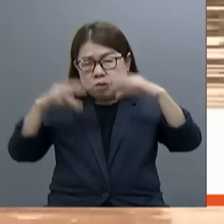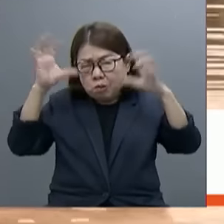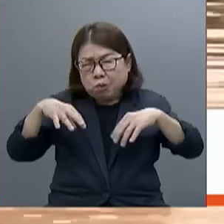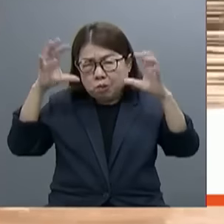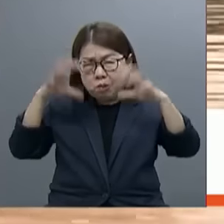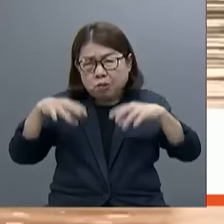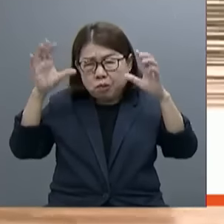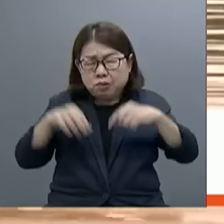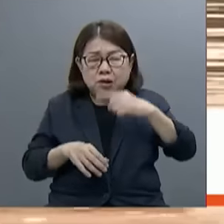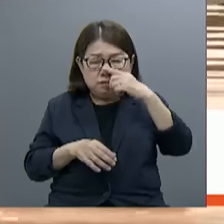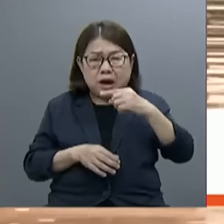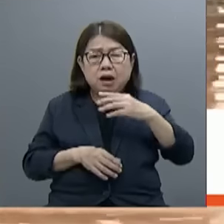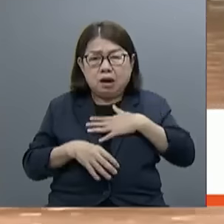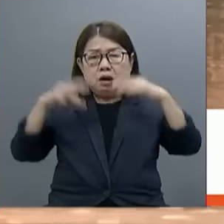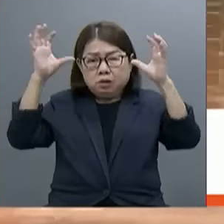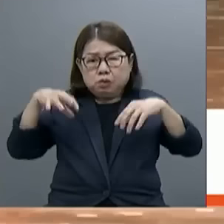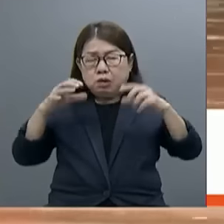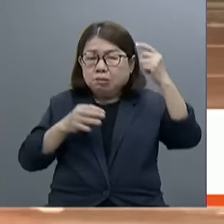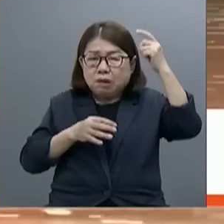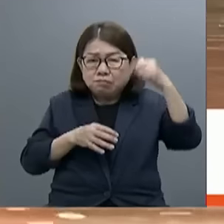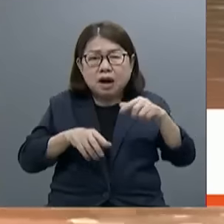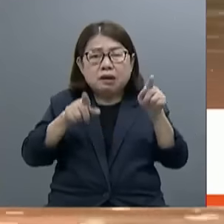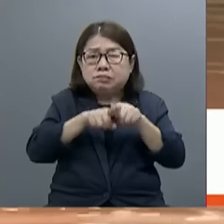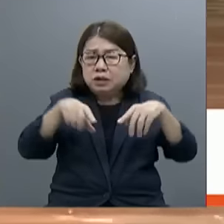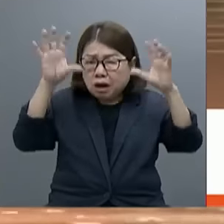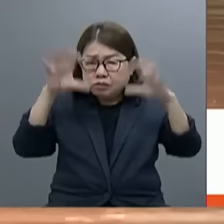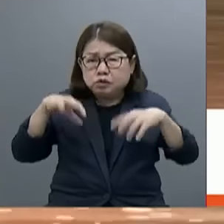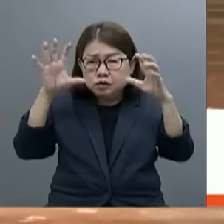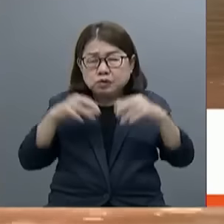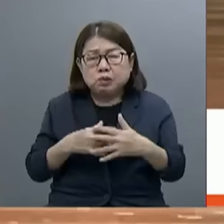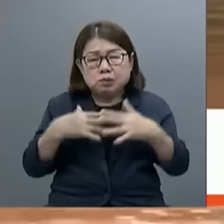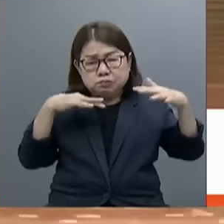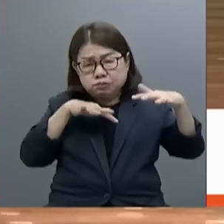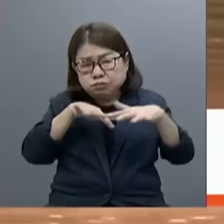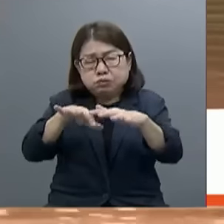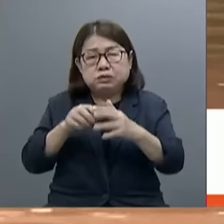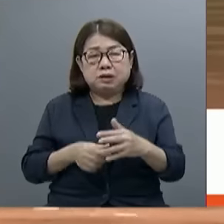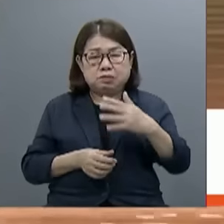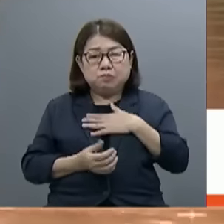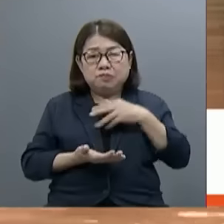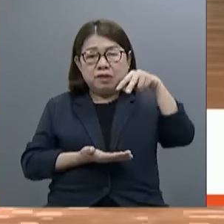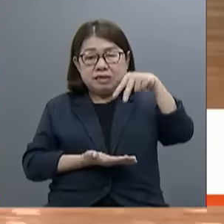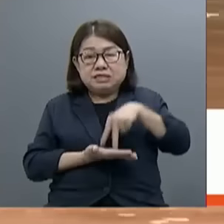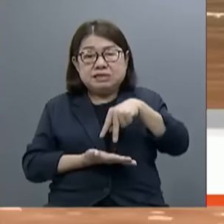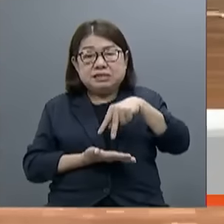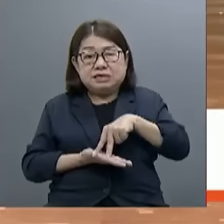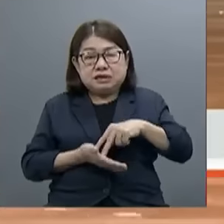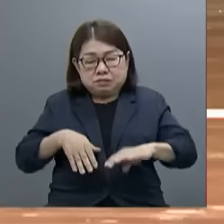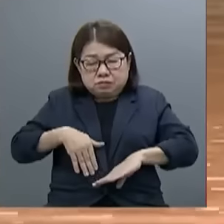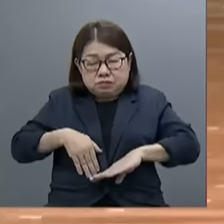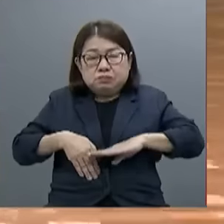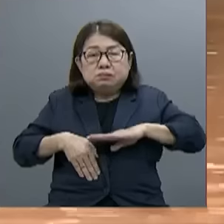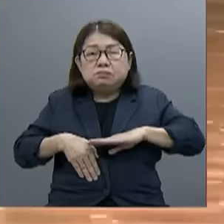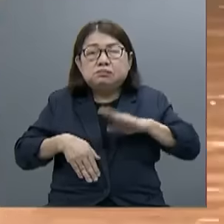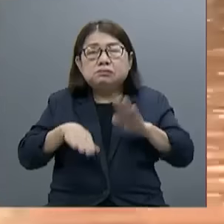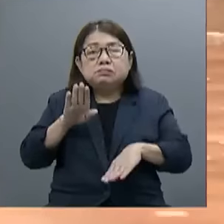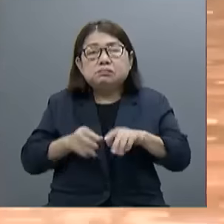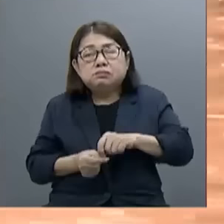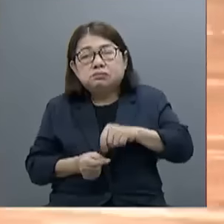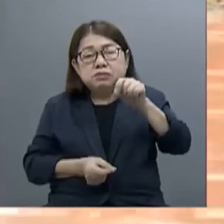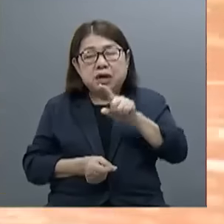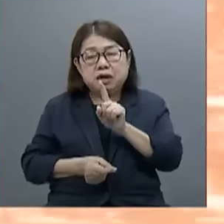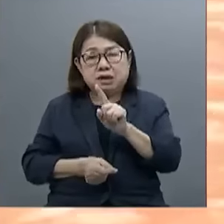ฝั่งประเทศไทยแลก็ฝั่งเมียนมาร์นะครับคุณผู้ชมจะเห็นว่าจุดที่ผมยืนอยู่ตรงนี้เนี่ยความลึกของน้ำเนี่อยู่ประมาณ 1มตนะ